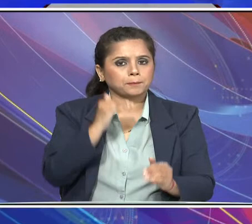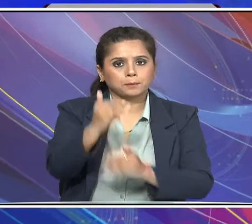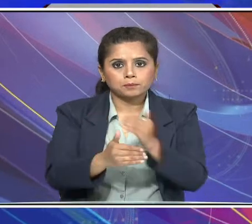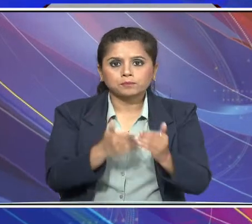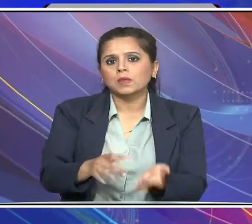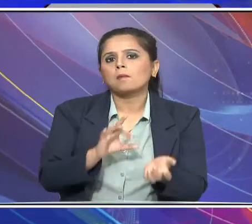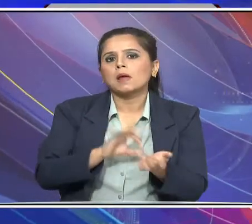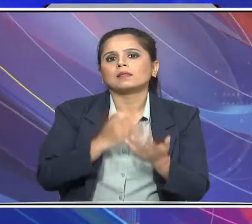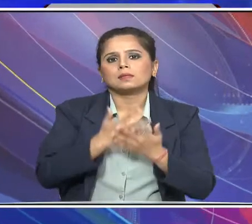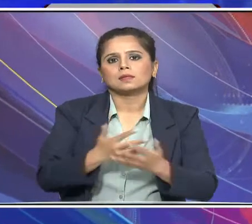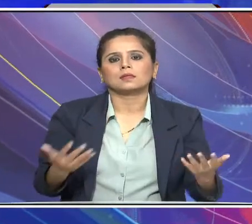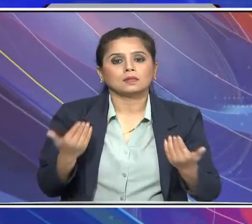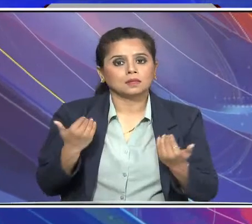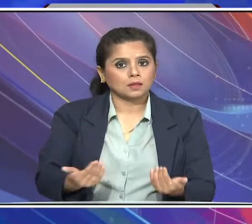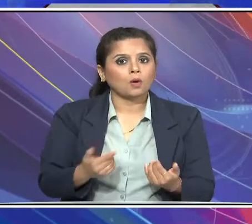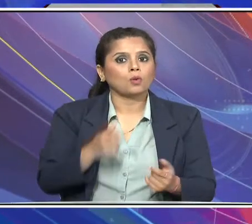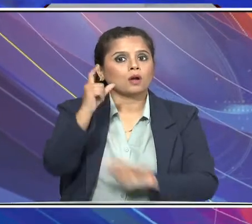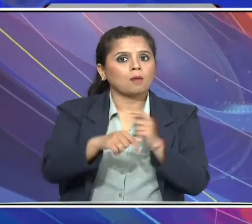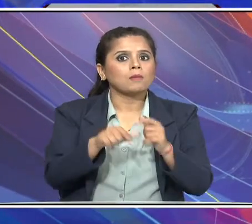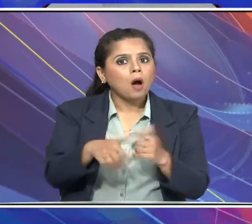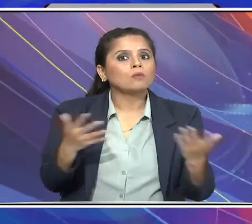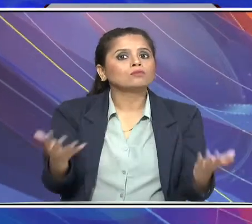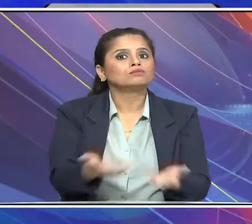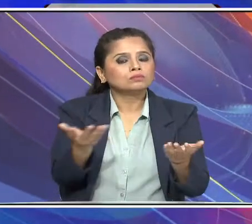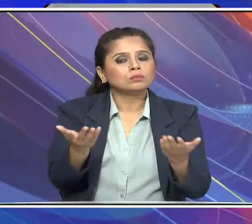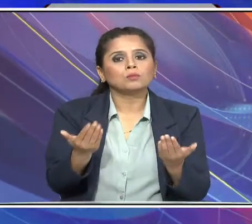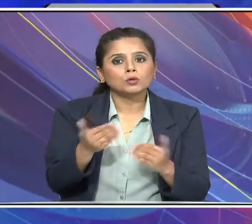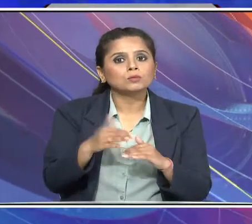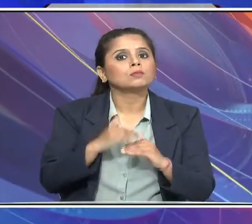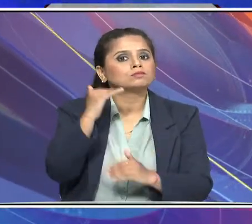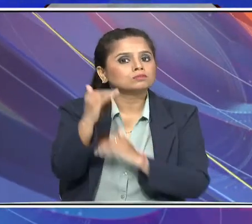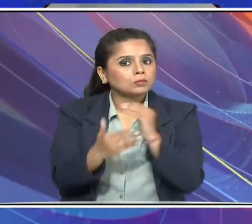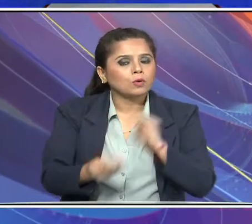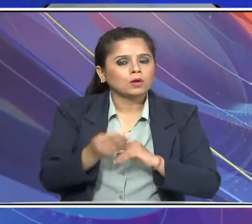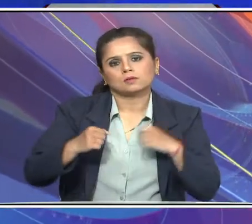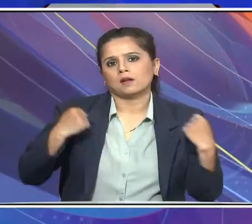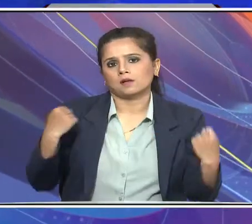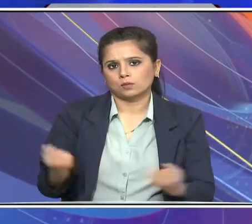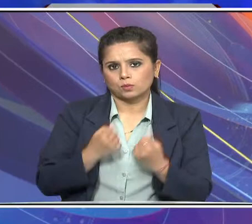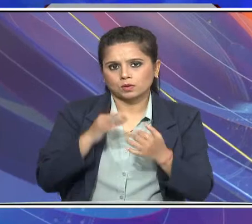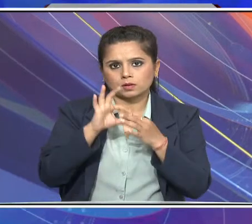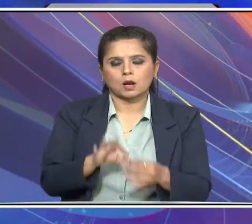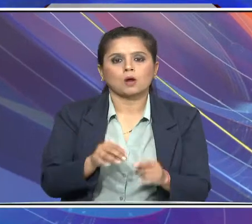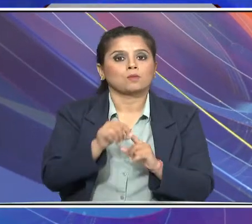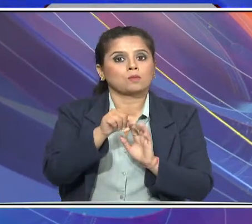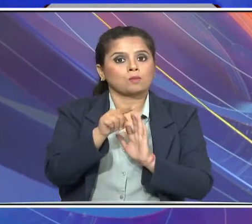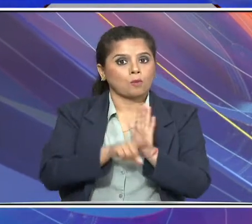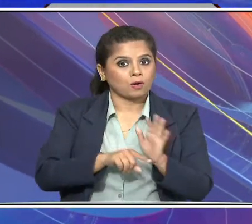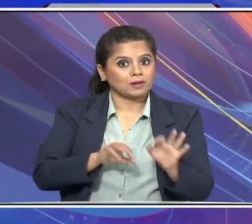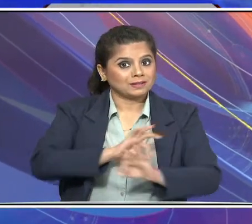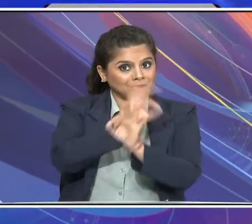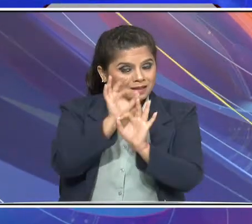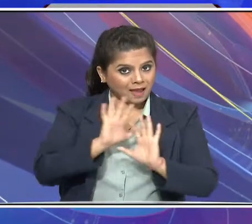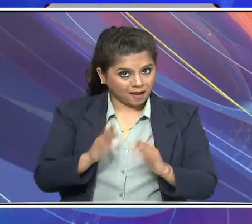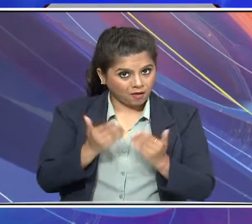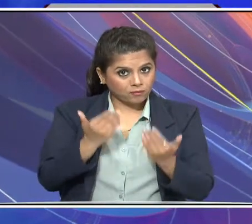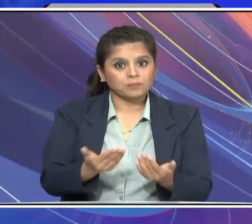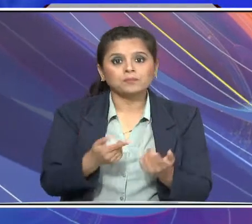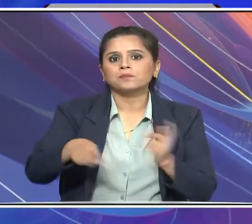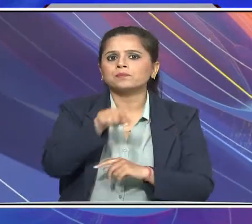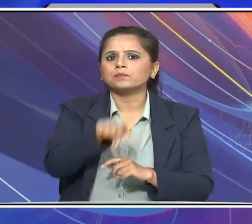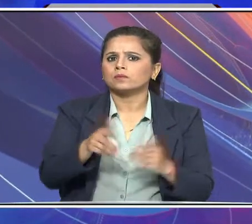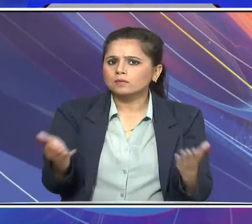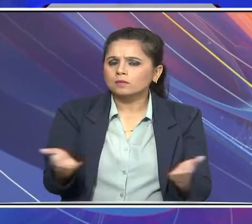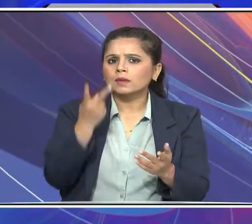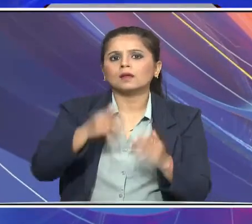मेडिकल डिवाइस इंडस्ट्रीज को आगे बड़ा सके उसके लिए एफर्ट करने के लिए पॉलिसी जब तैयार की गई उसमें इनेबलिंग